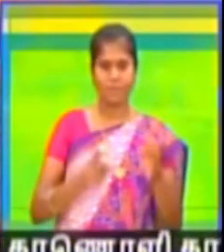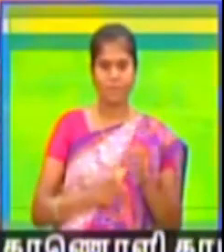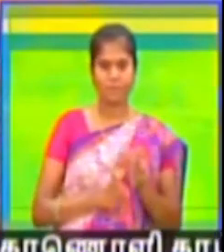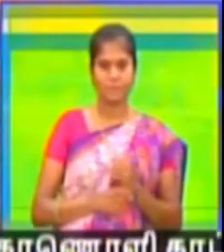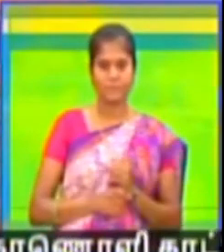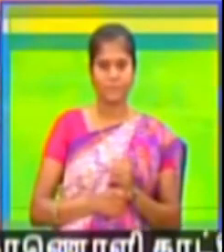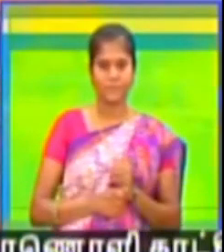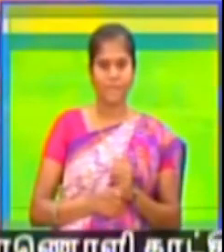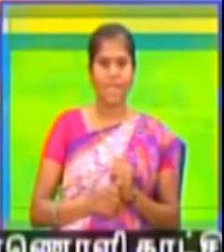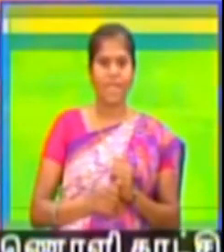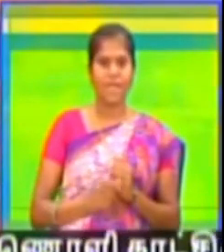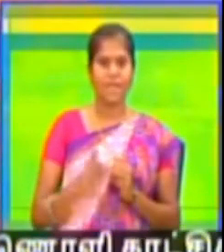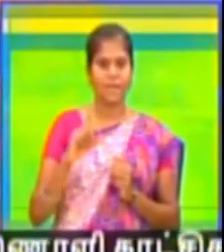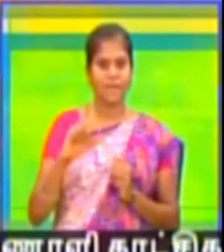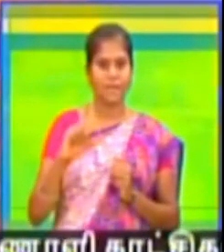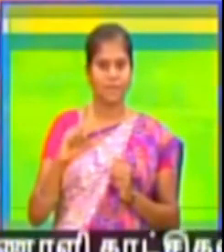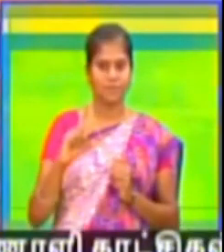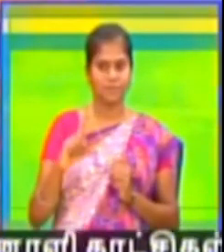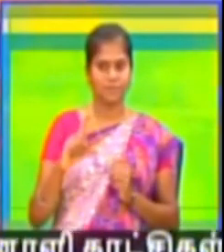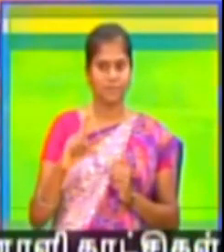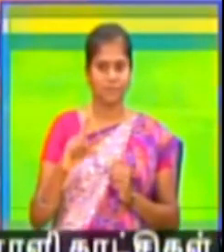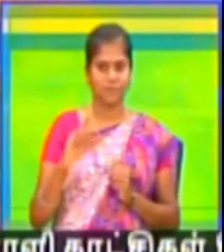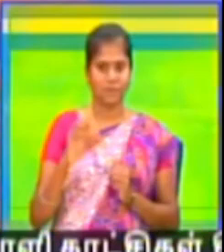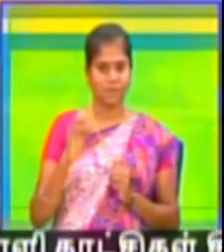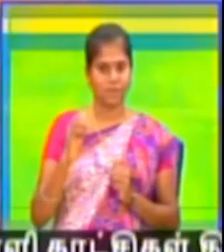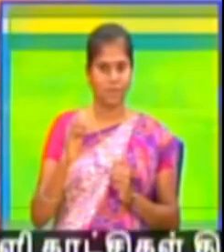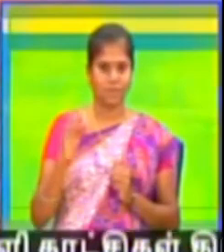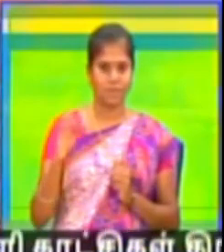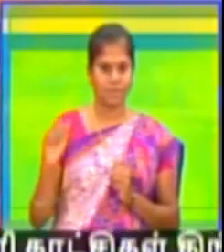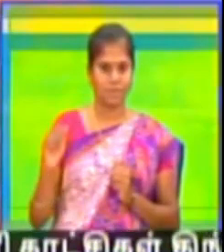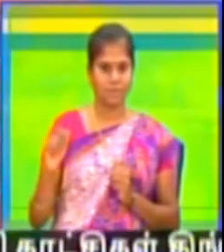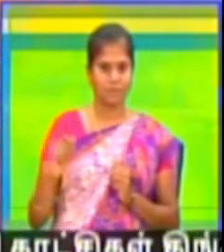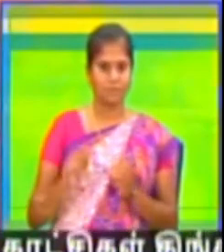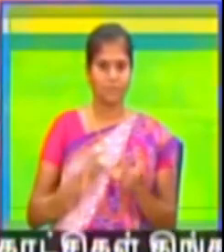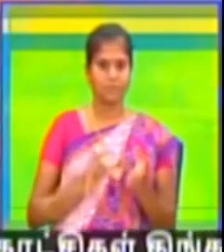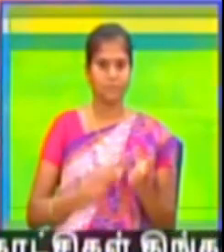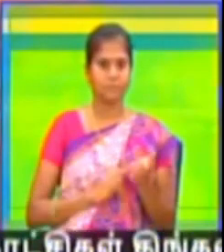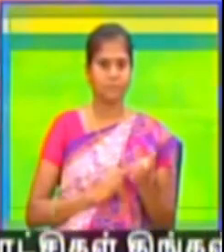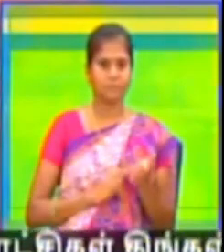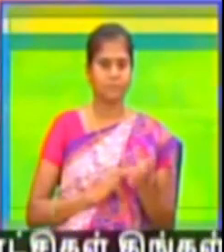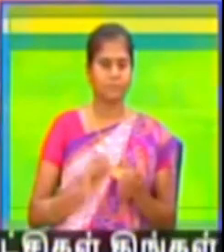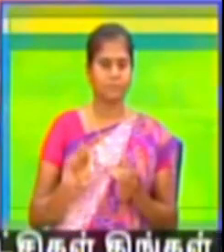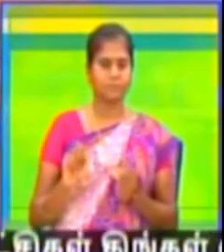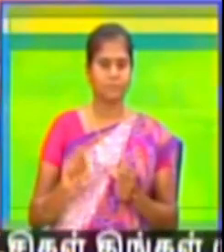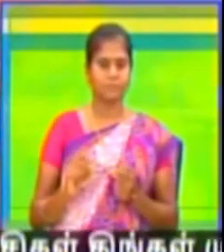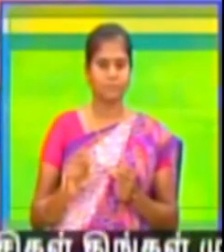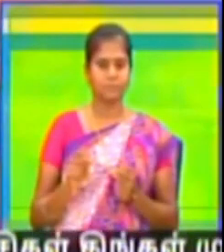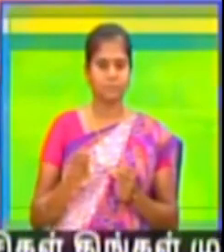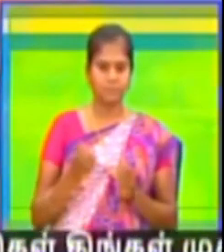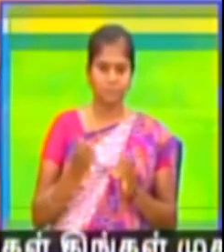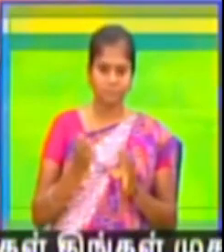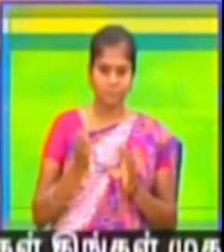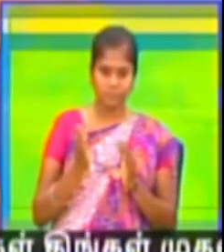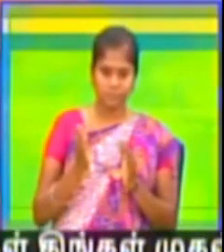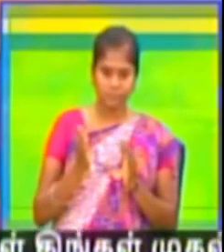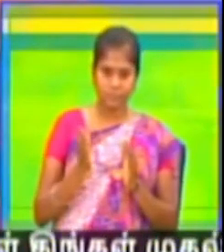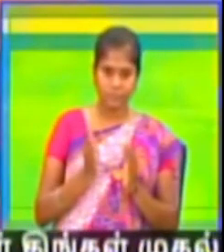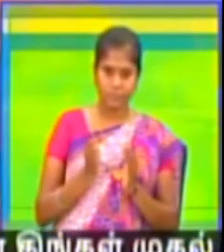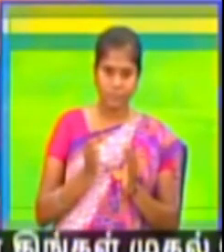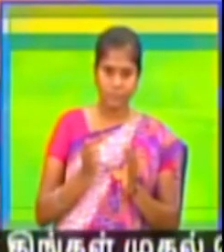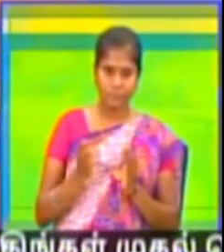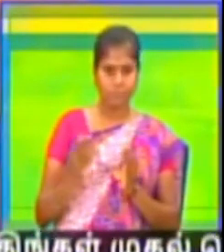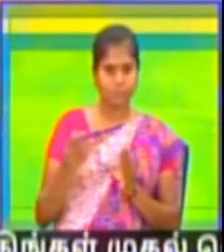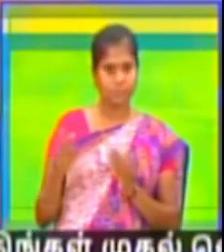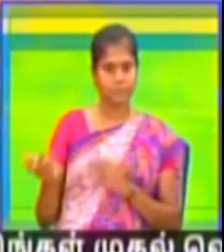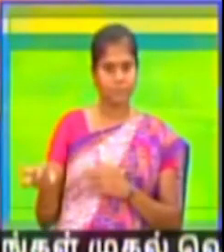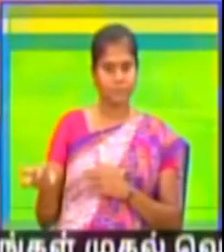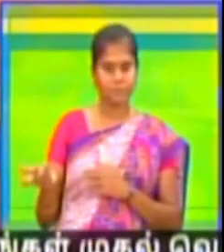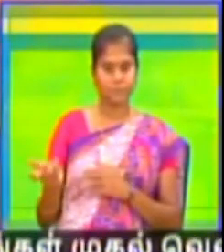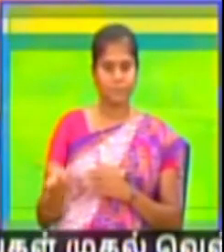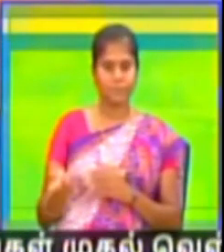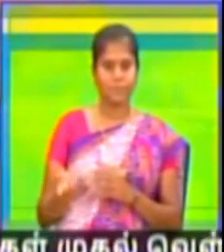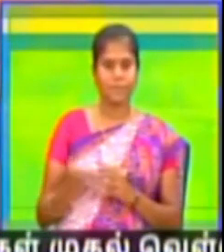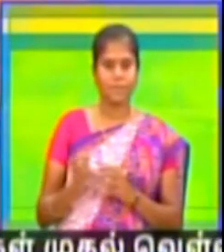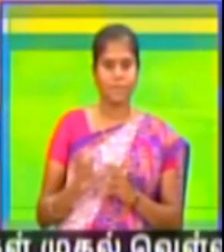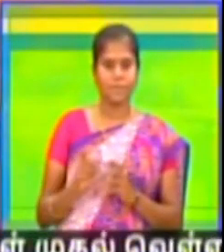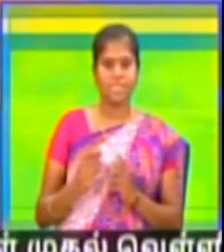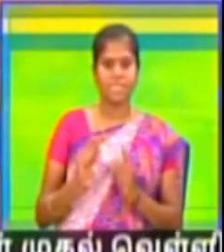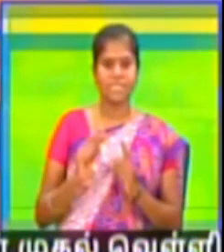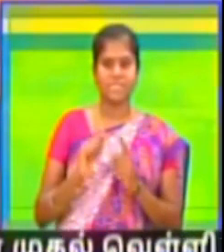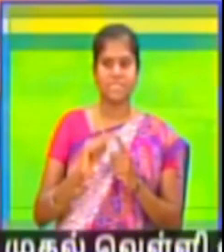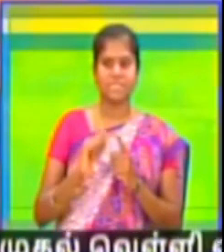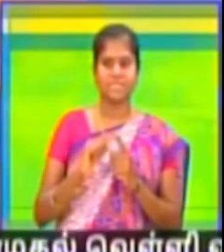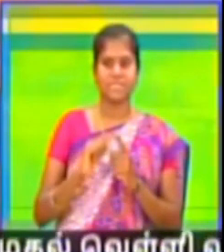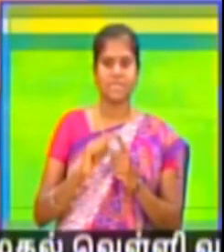லண்டனில் உள்ள கிரீன்விச் தீர்க்க கோடுகளுக்கு கிழக்கே 180 டிகிரியும் மேற்கே 180 டிகிரியும்